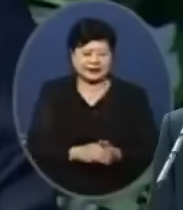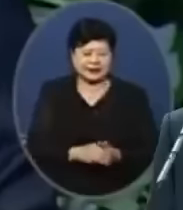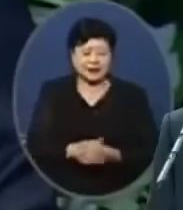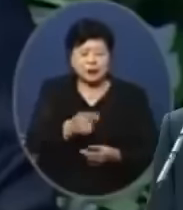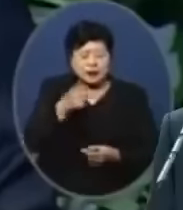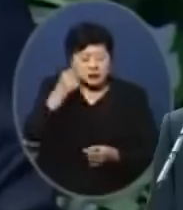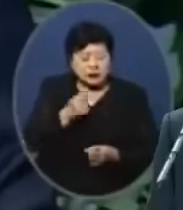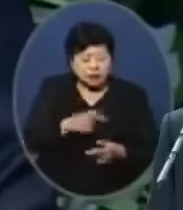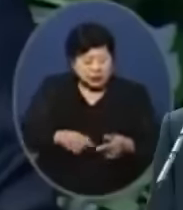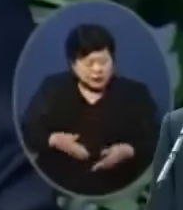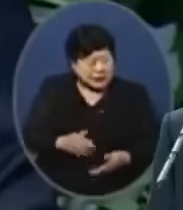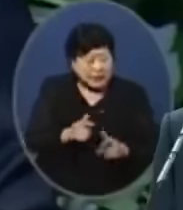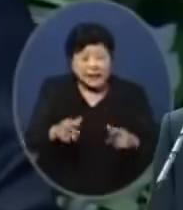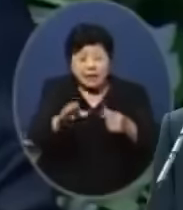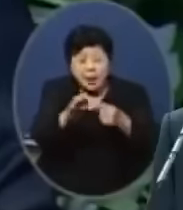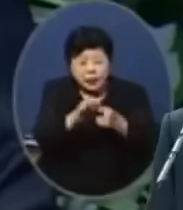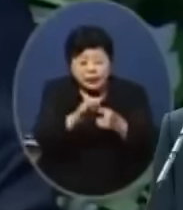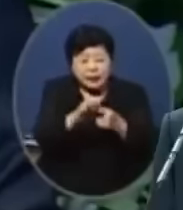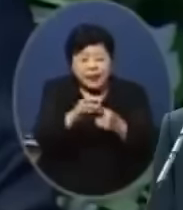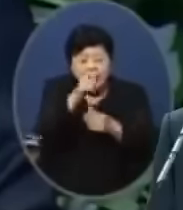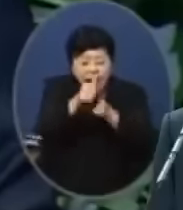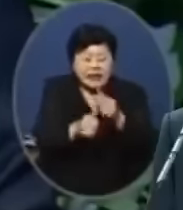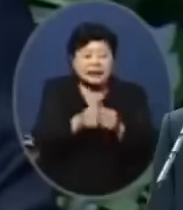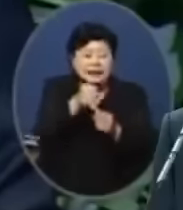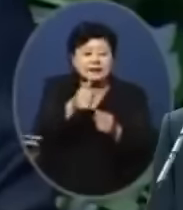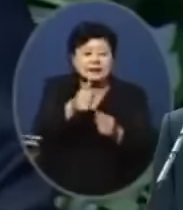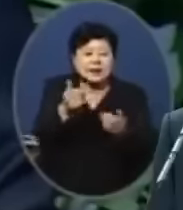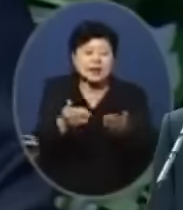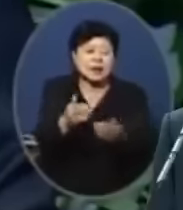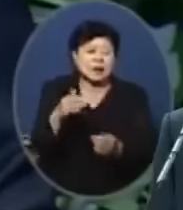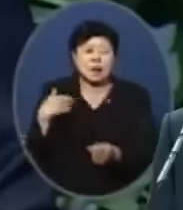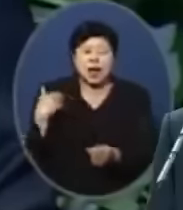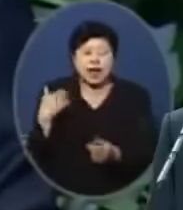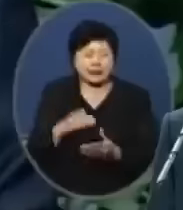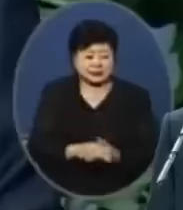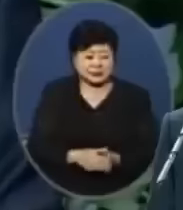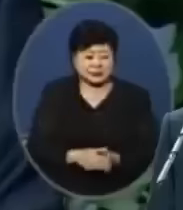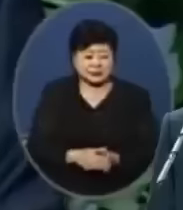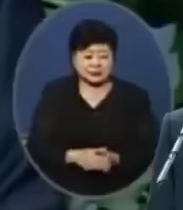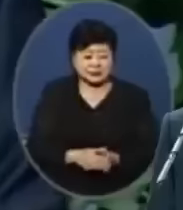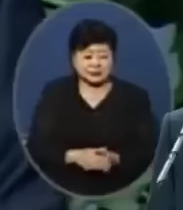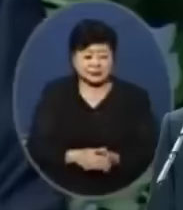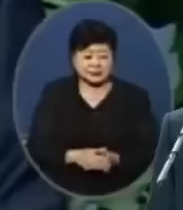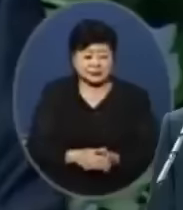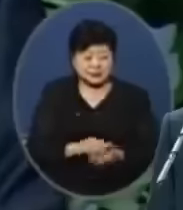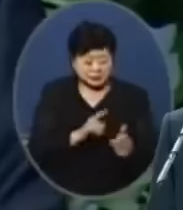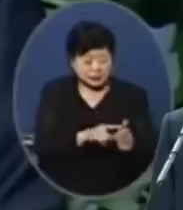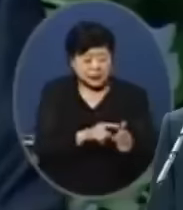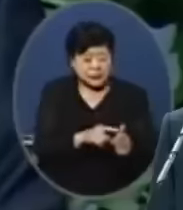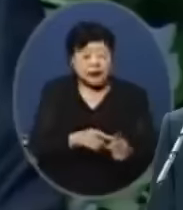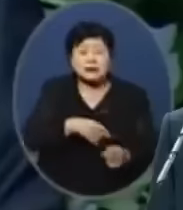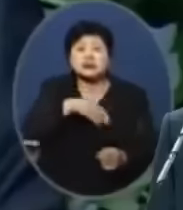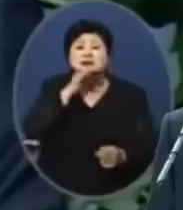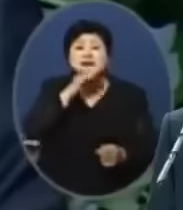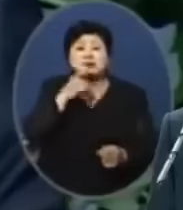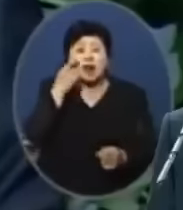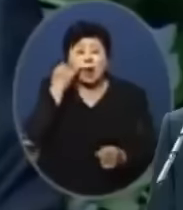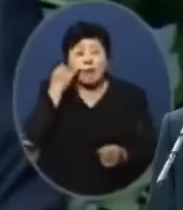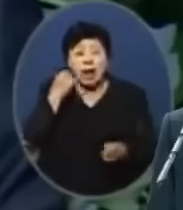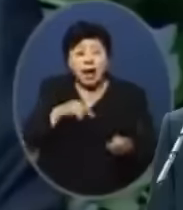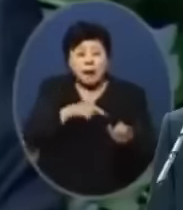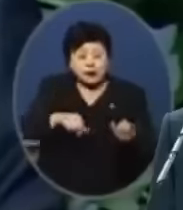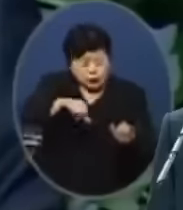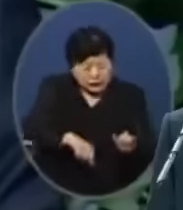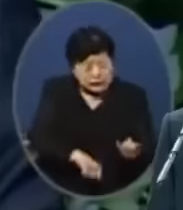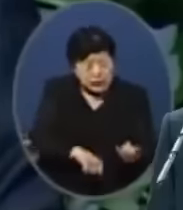물과 성령으로 거듭나지 않으면 하나님의 일을 알 수가 없다. 그런데 어디 뭐 나같이 늙은 사람이 어머니 뱃속에 들어가서